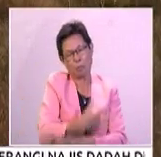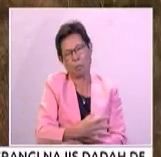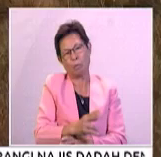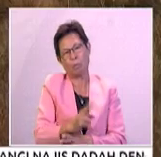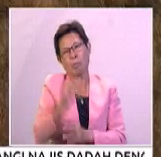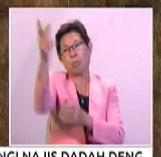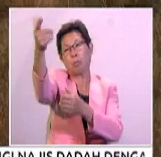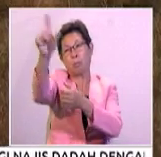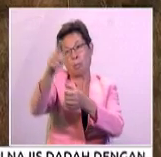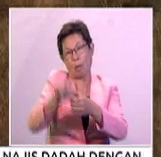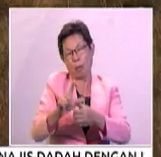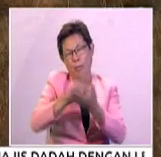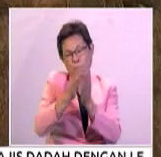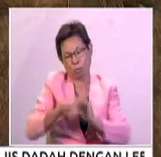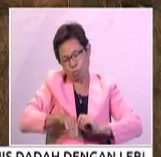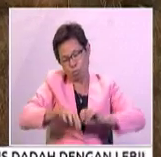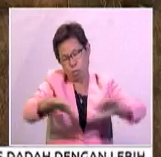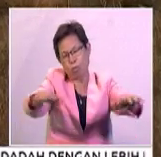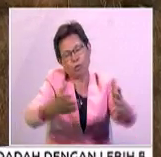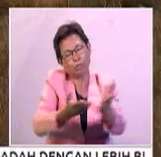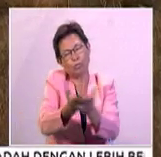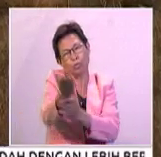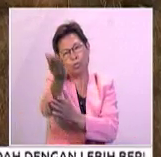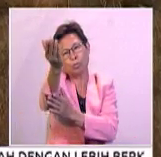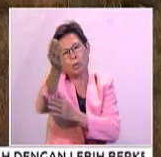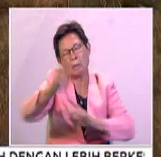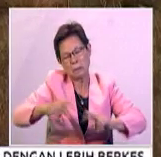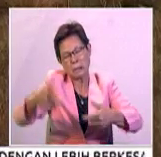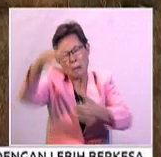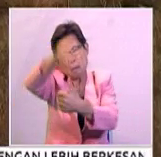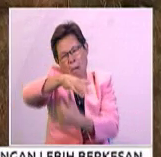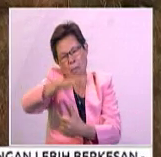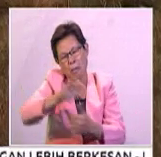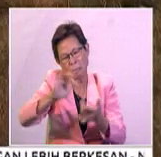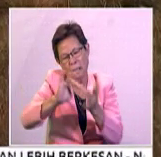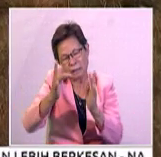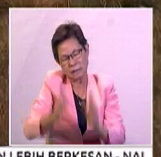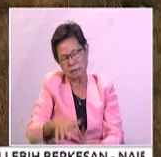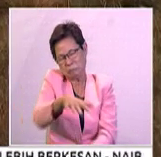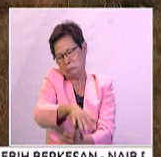laman sosial Facebook menjadi tular sekaligus mengundang kecaman netizen.